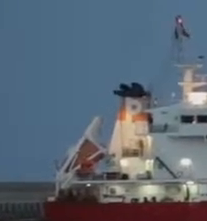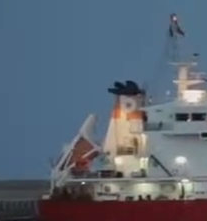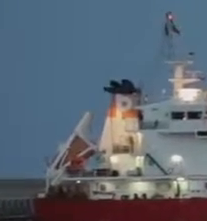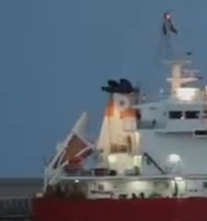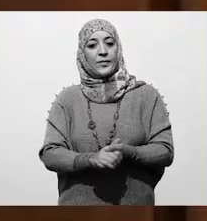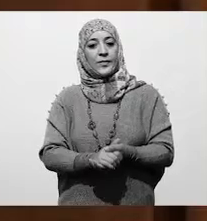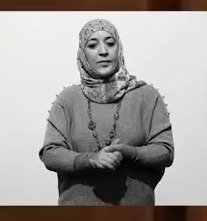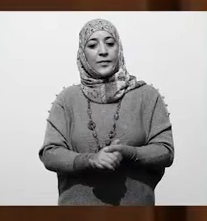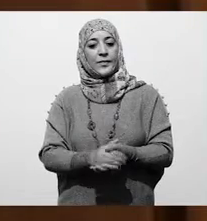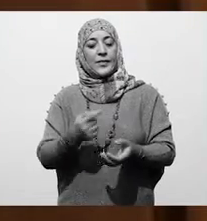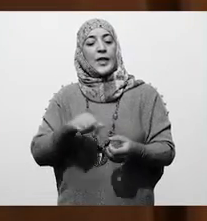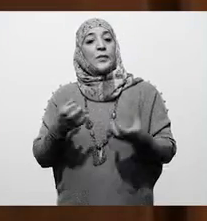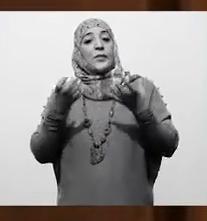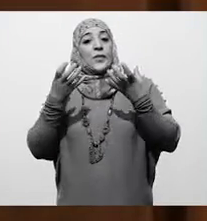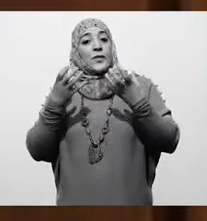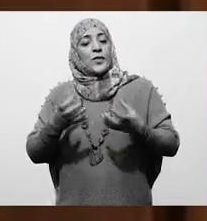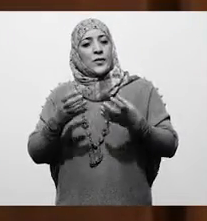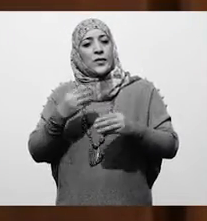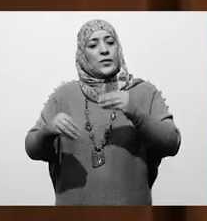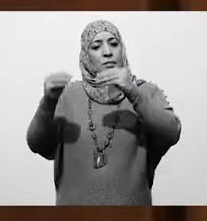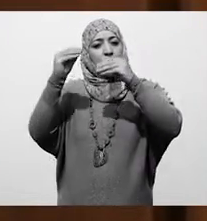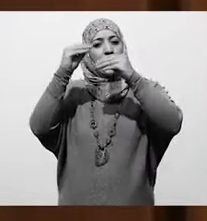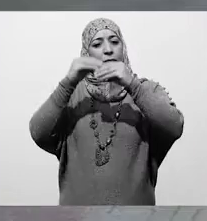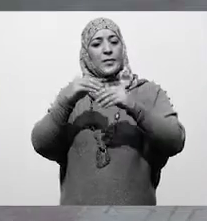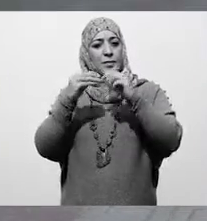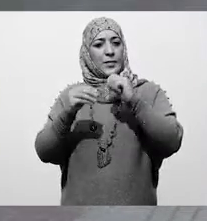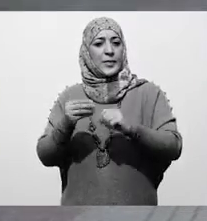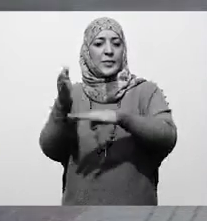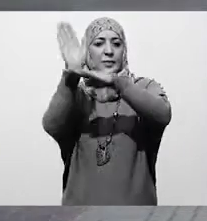Nous voulons mettre les responsables politiques devant